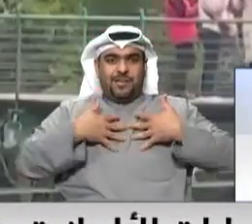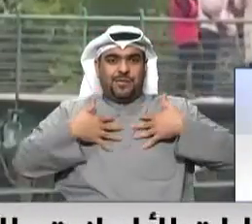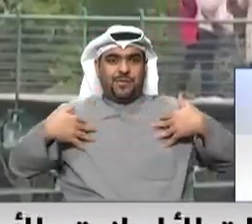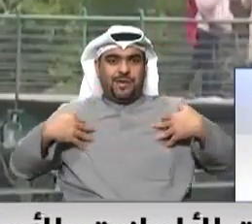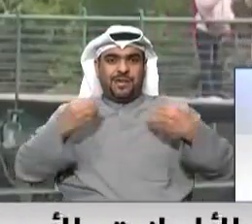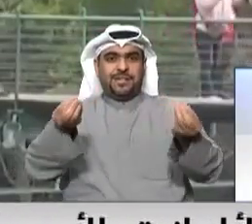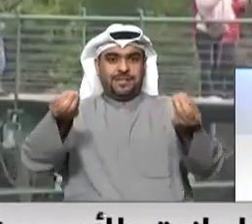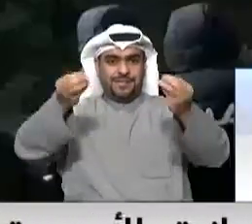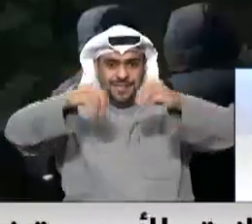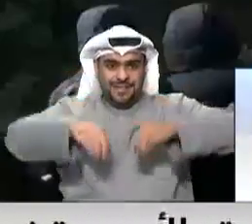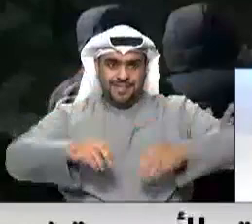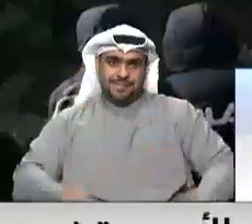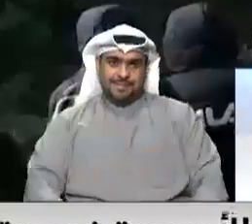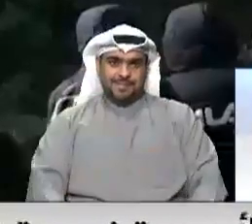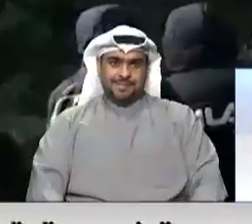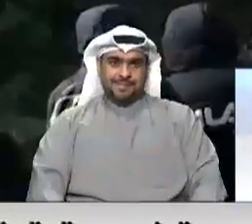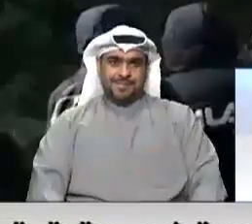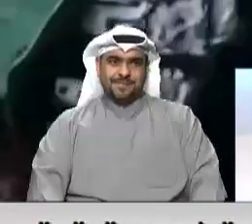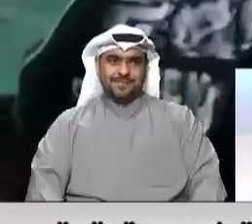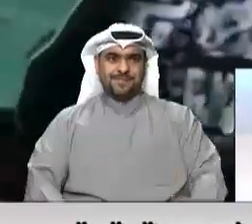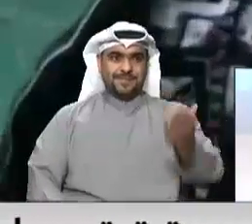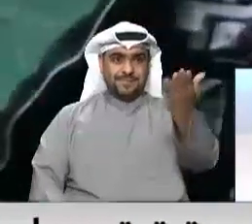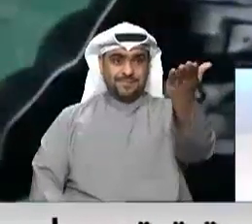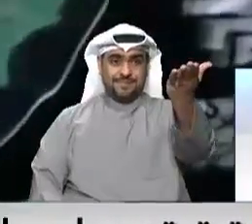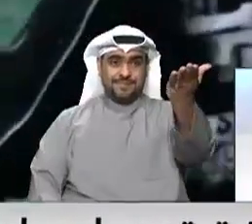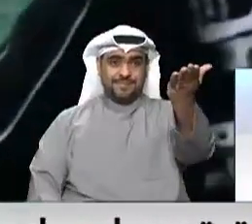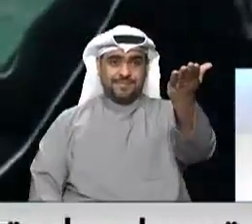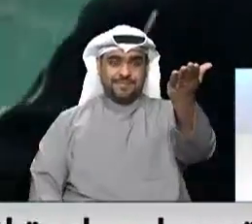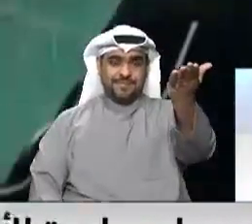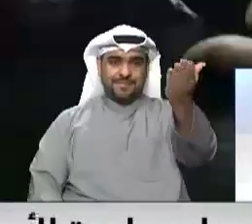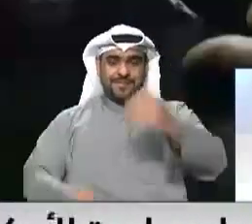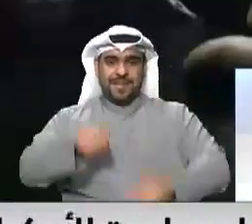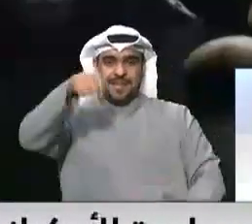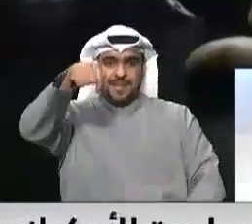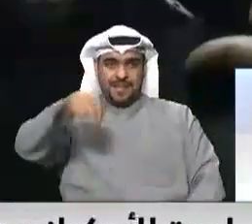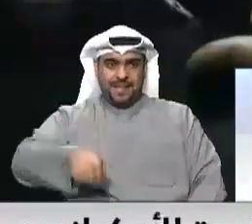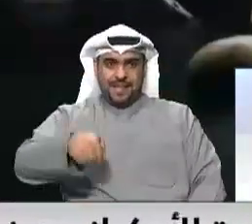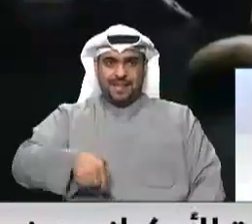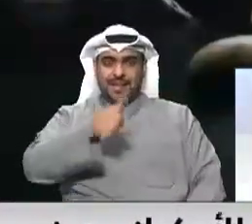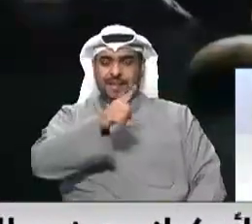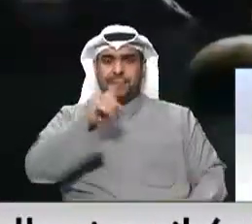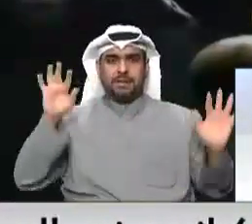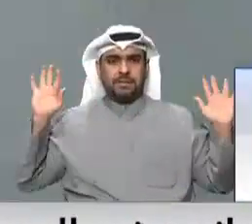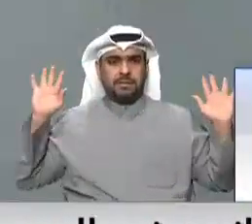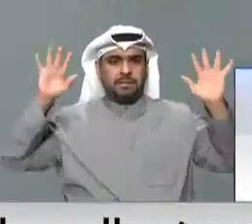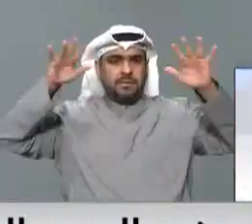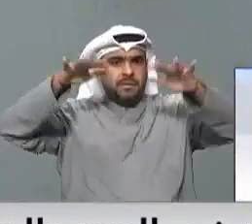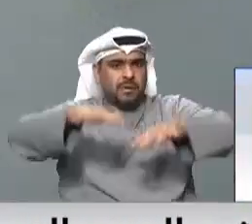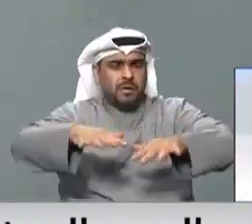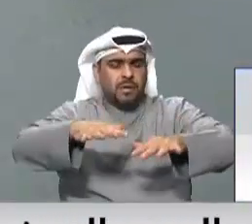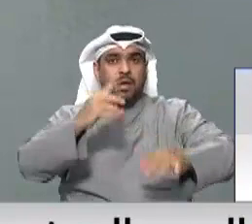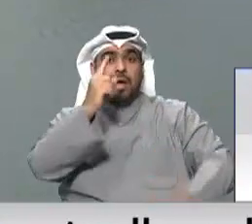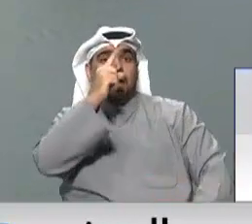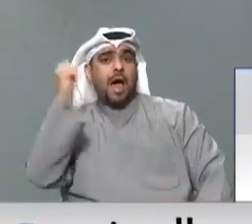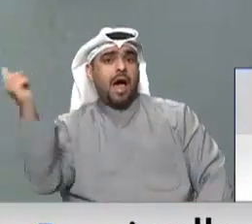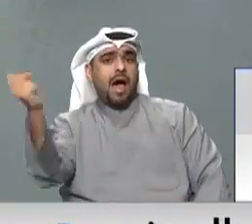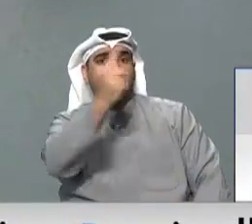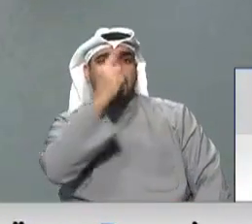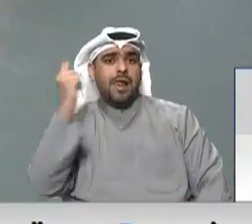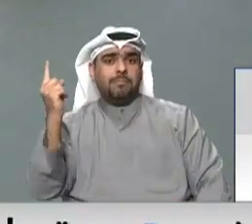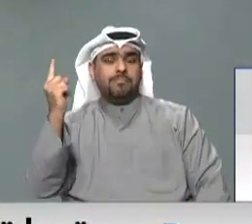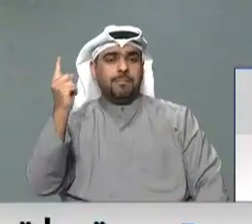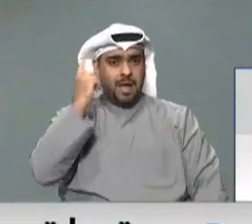الكامل بانفسنا ورغبه في الاستمتاع بالاجواء الرائعه توافق عدد كبير من السياح على المواقع التي